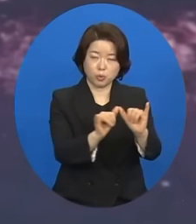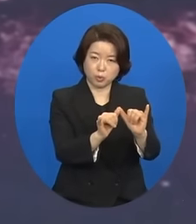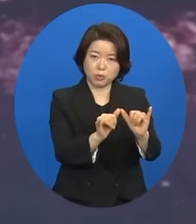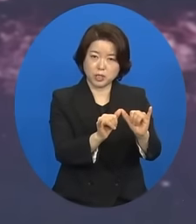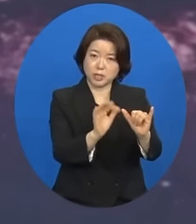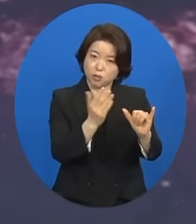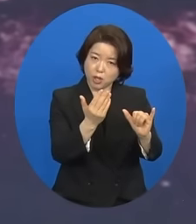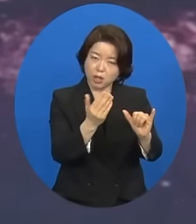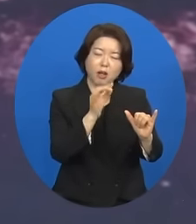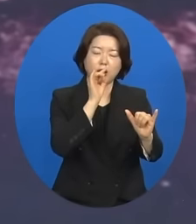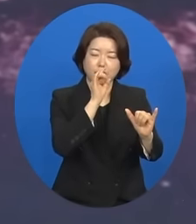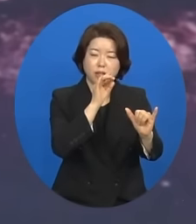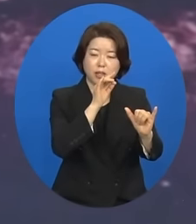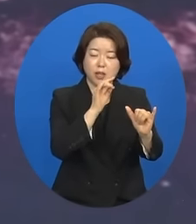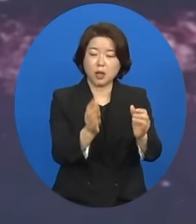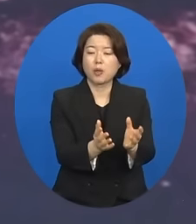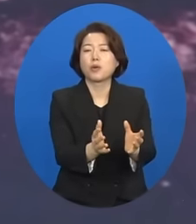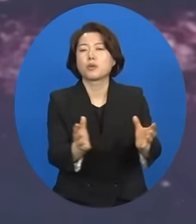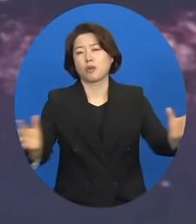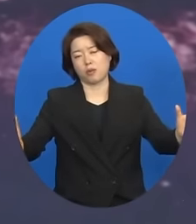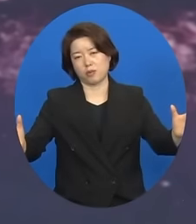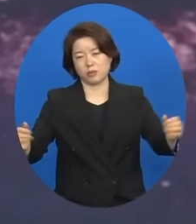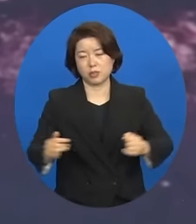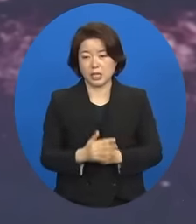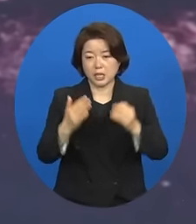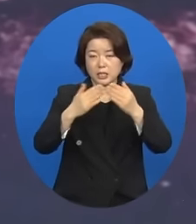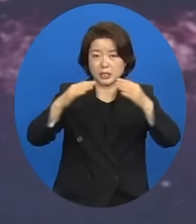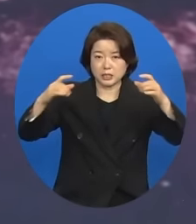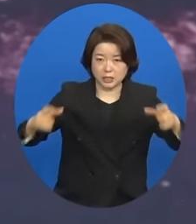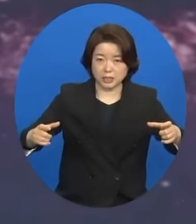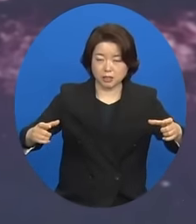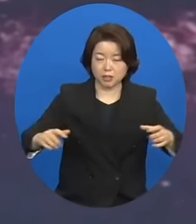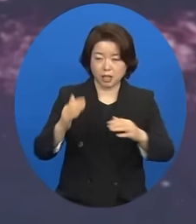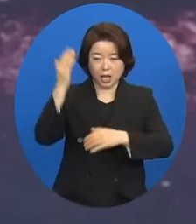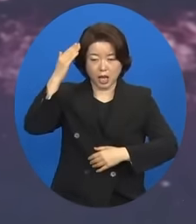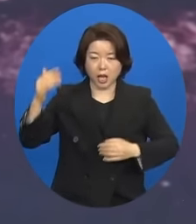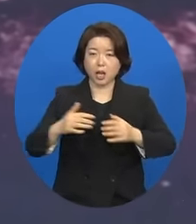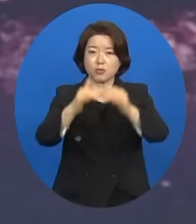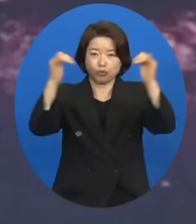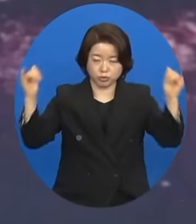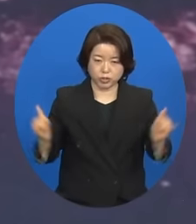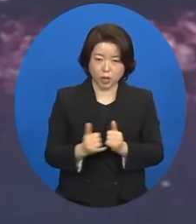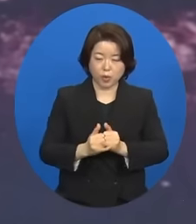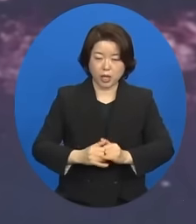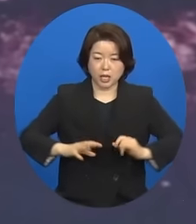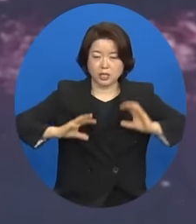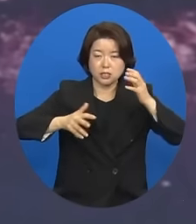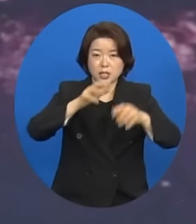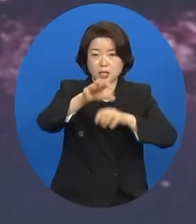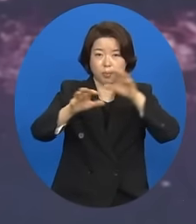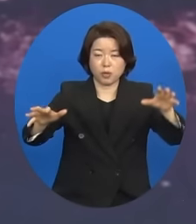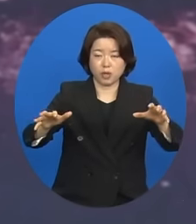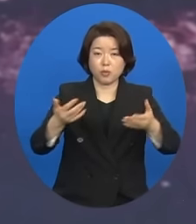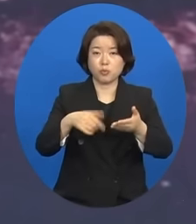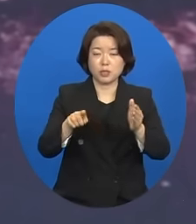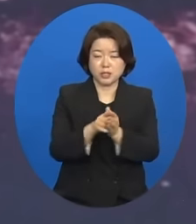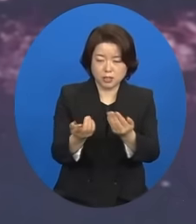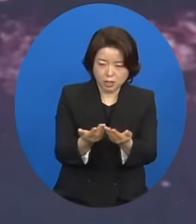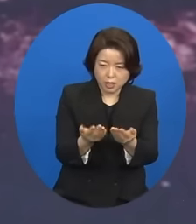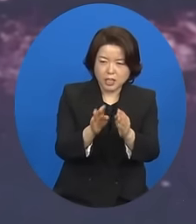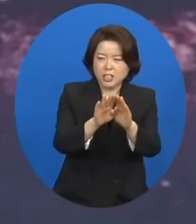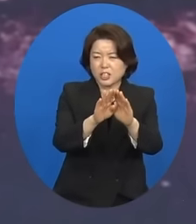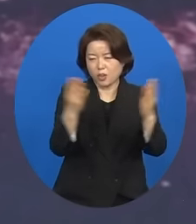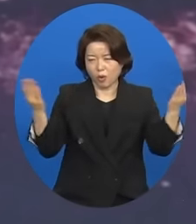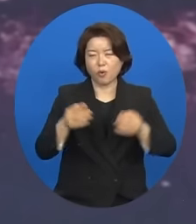교회는 우리 이웃을 위해서 우리 지역 사회 한국 사회 우리 열방을 위해서 내어주는 주님의